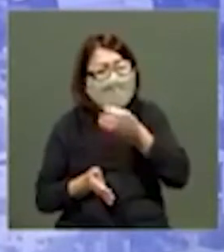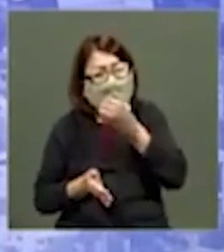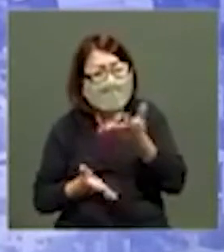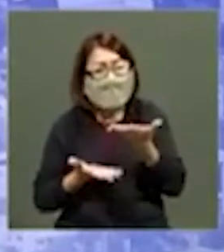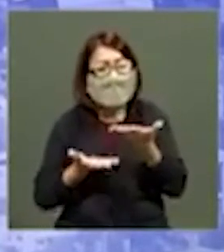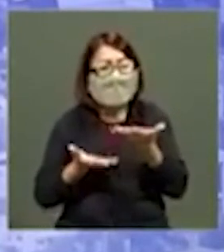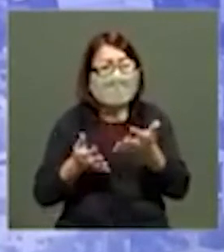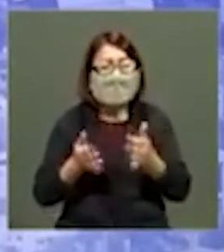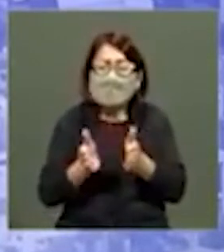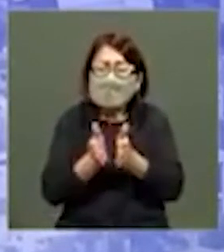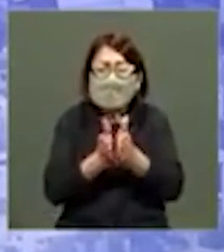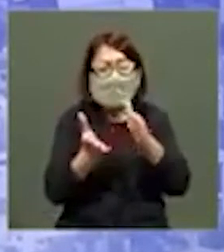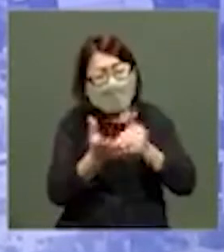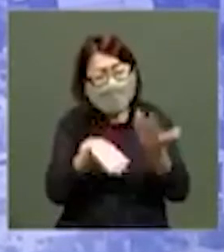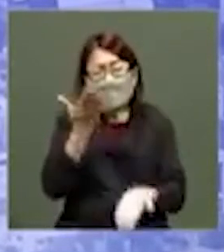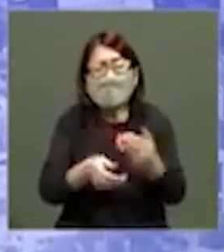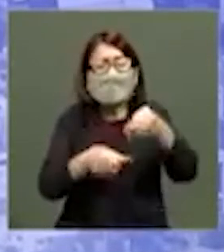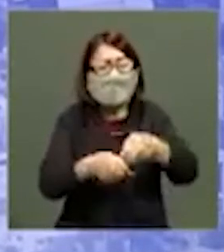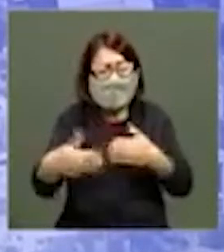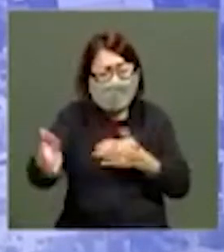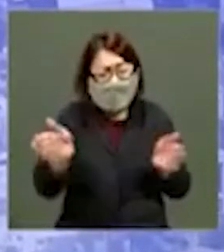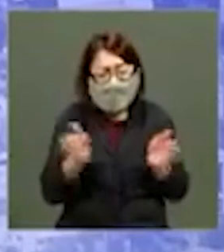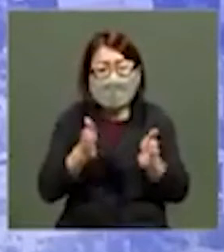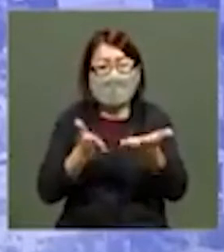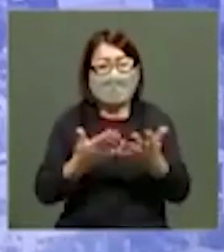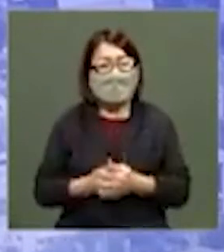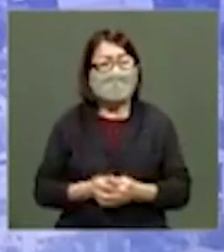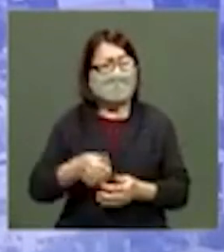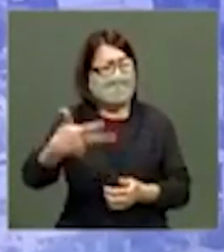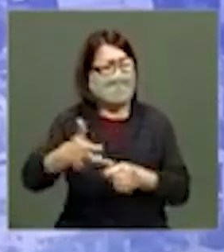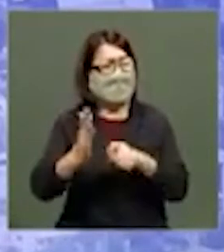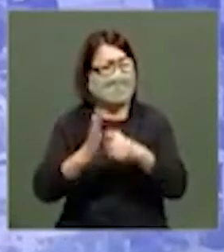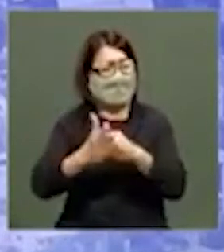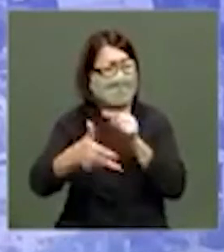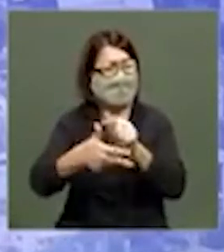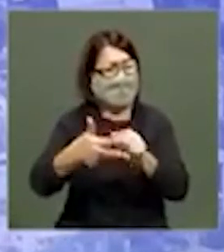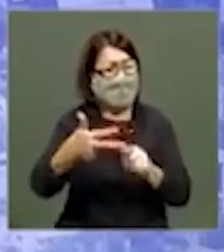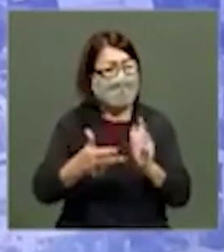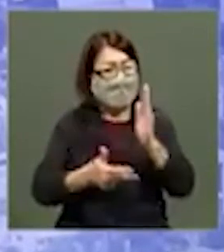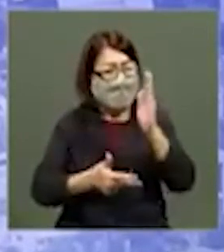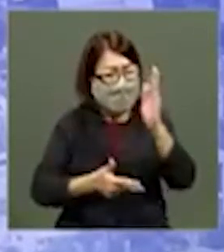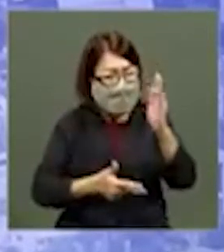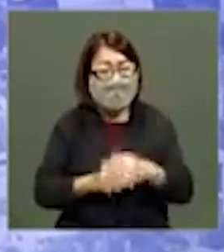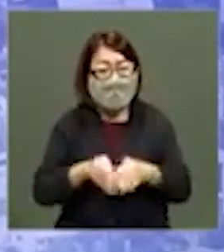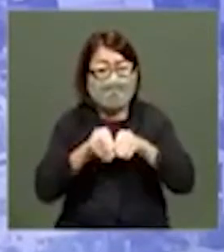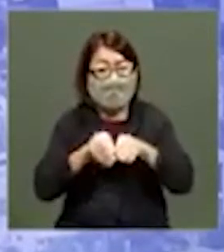อะไรก็แล้วแต่จะอยู่ในพื้นที่ที่จำกัดเพราะฉะนั้น 2-3 ปัจจัยนี้จะนำมาสู่การควบคุมโรคได้ย